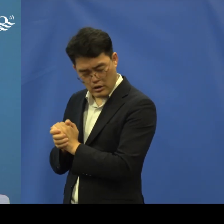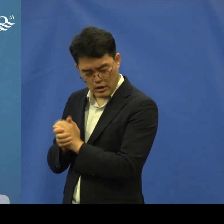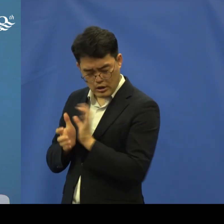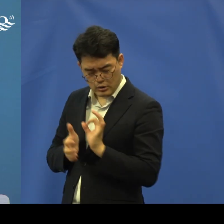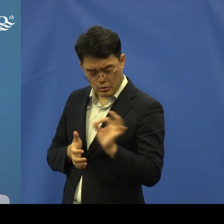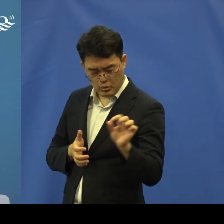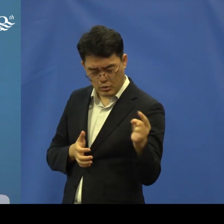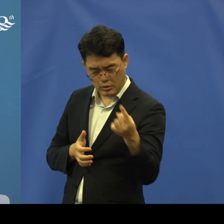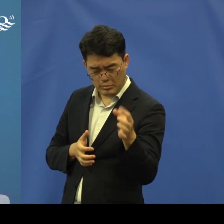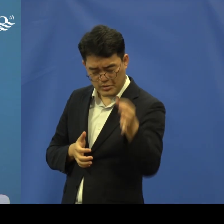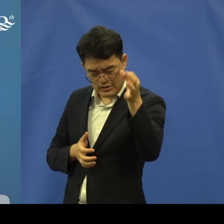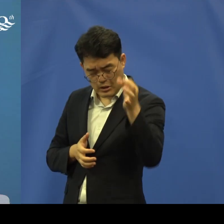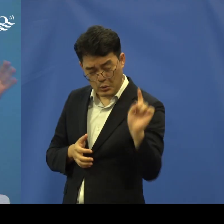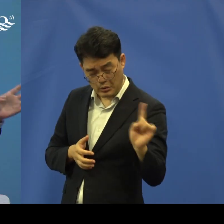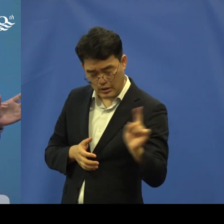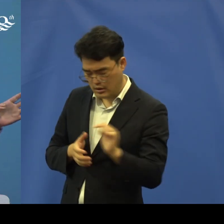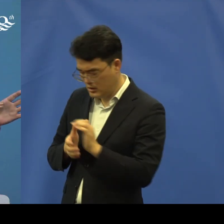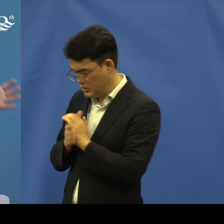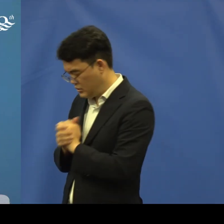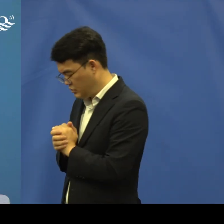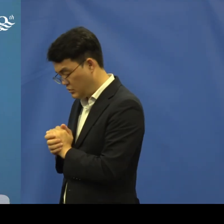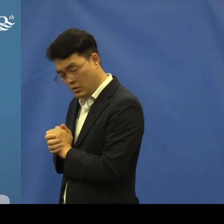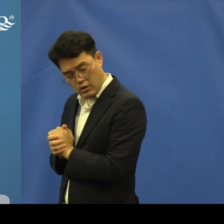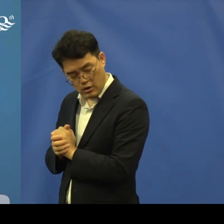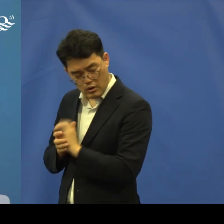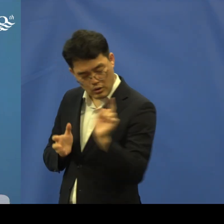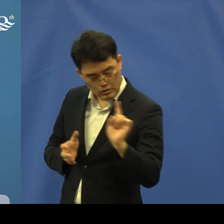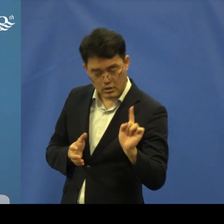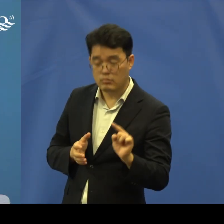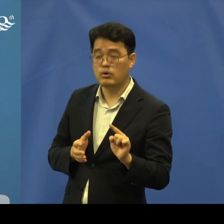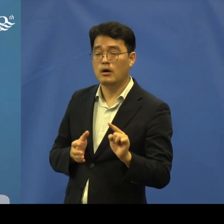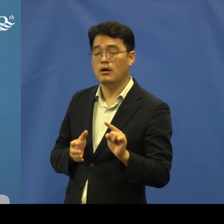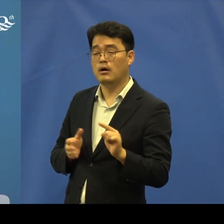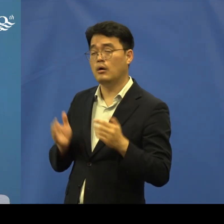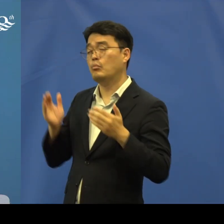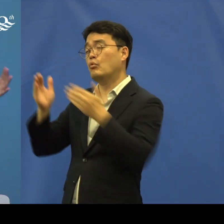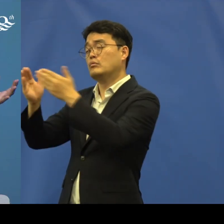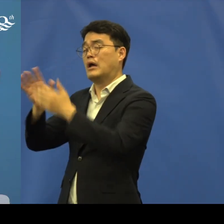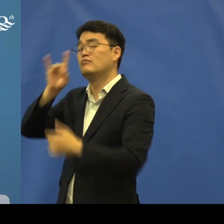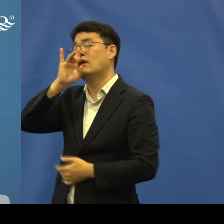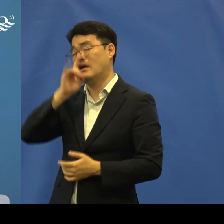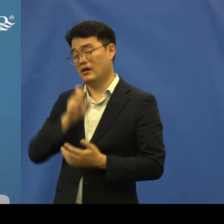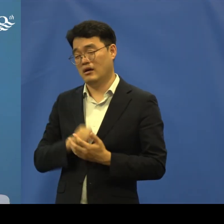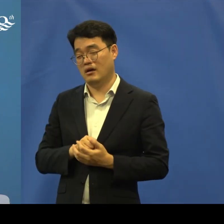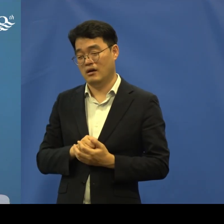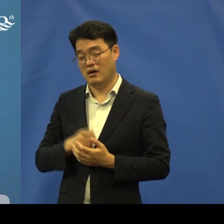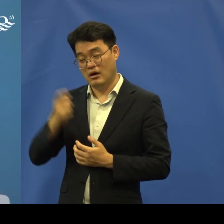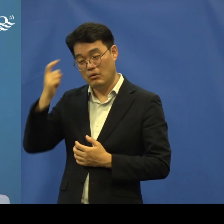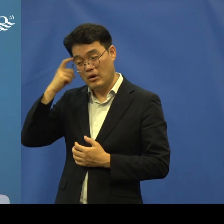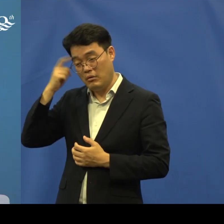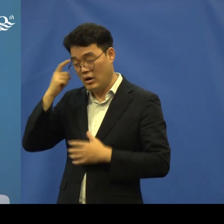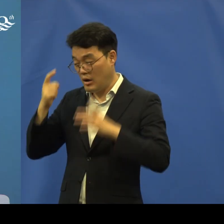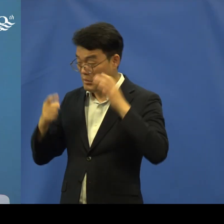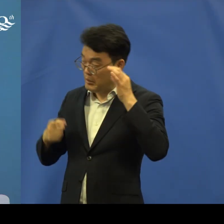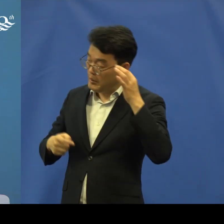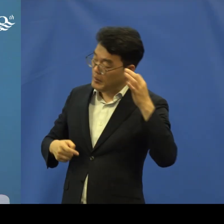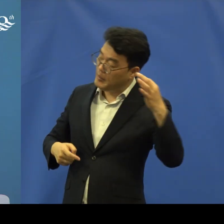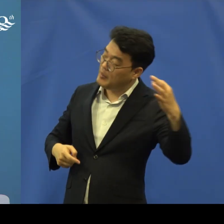게 많은데, 뭐, 이게 지금 몰입이 안 된 거예요. 산만한 거예요. 불필요한 생각들이 막 정리가 안 됐네.